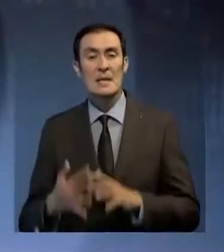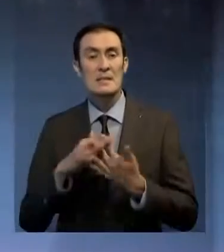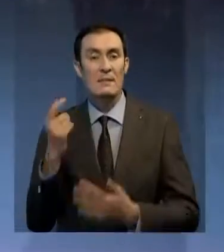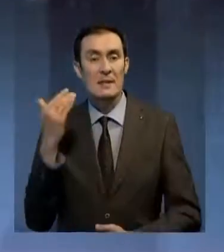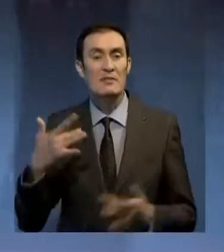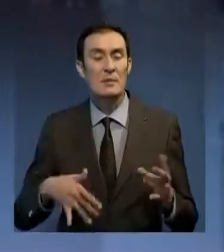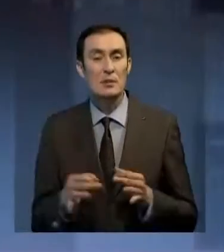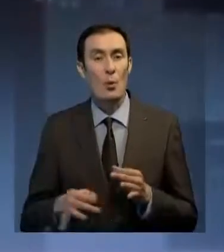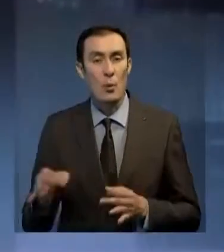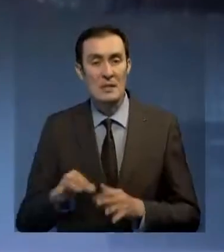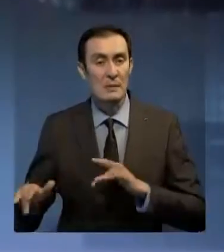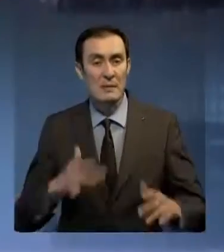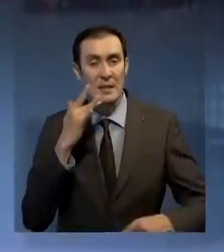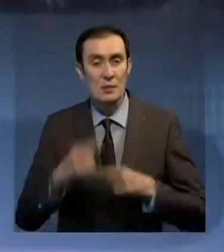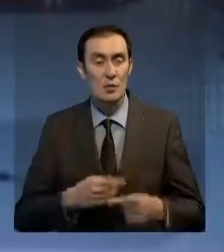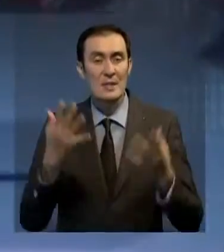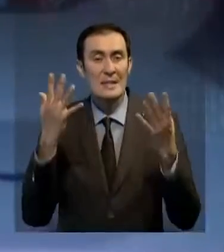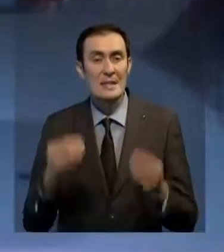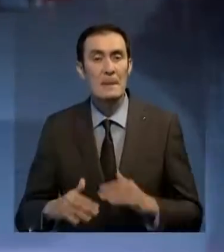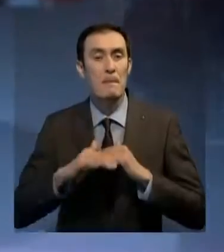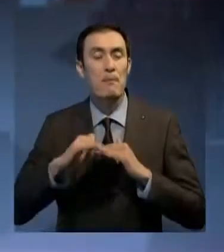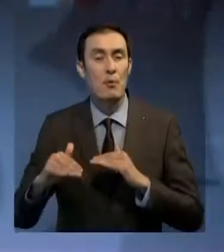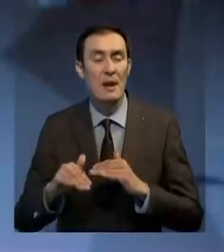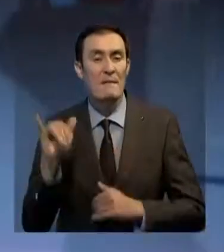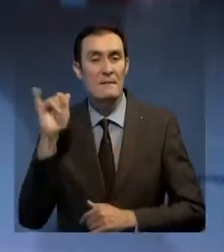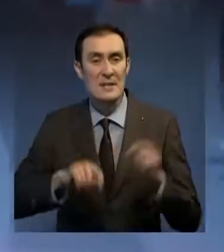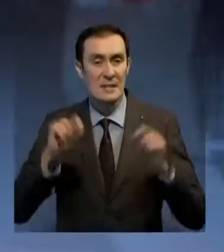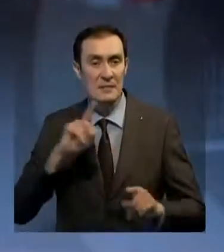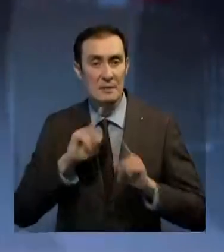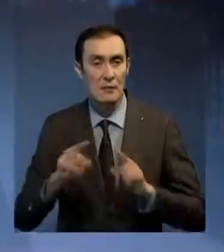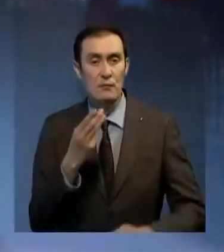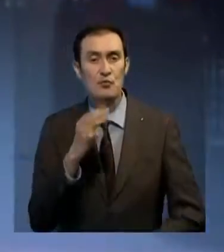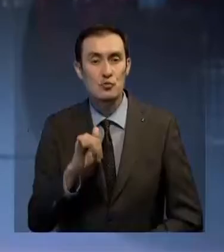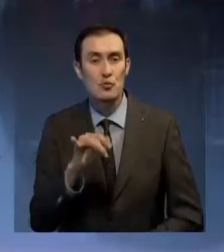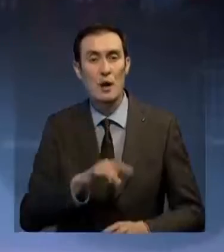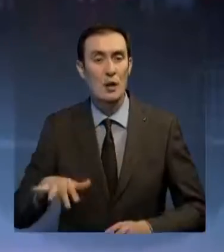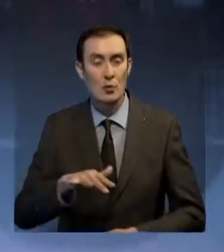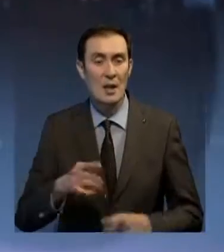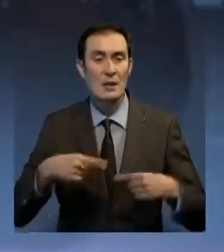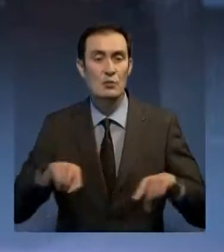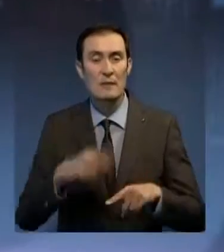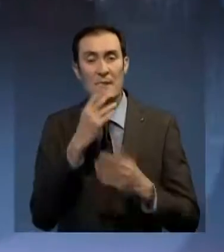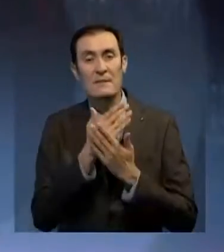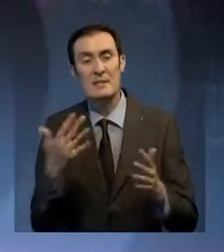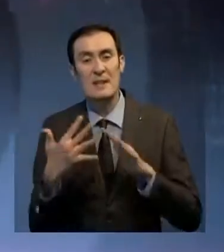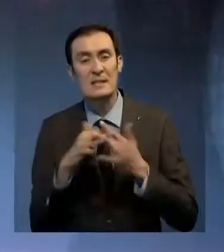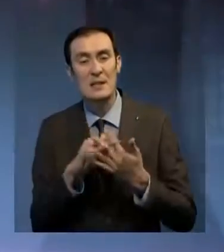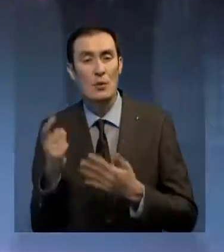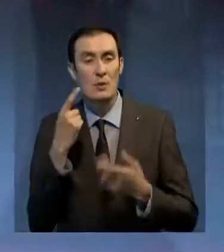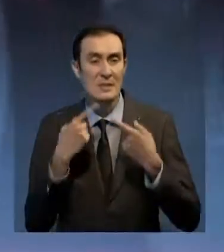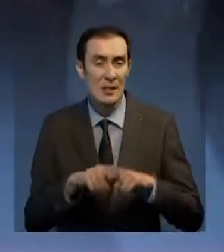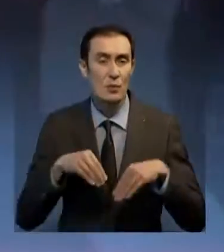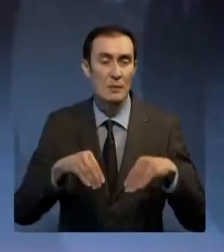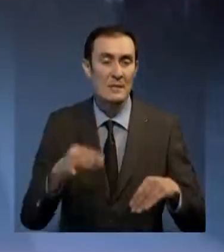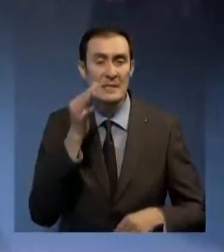Аграрии Жамбылской области провели традиционный День поля. Выездной семинар в этот раз проходил в Шуйском районе. Организована выставка сельхозтехники, удобрений